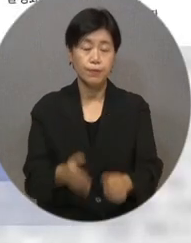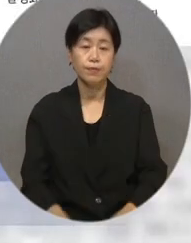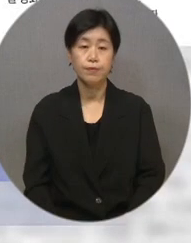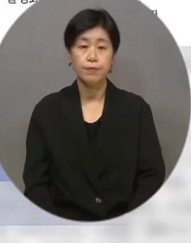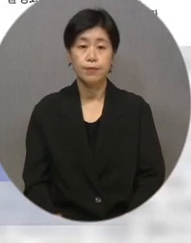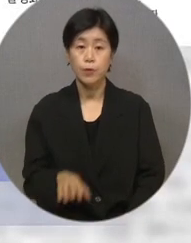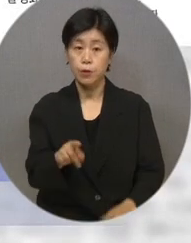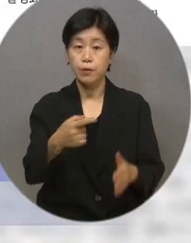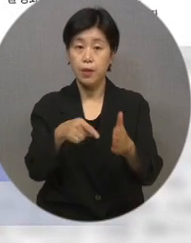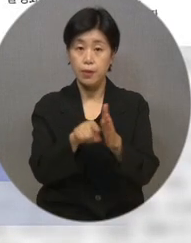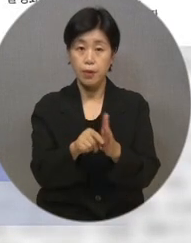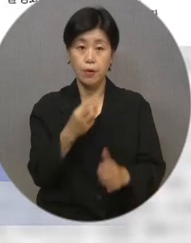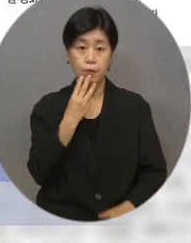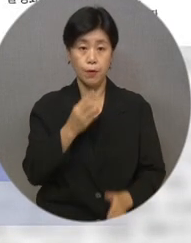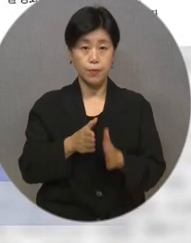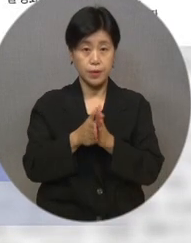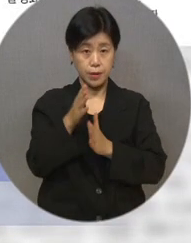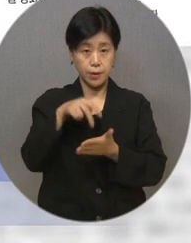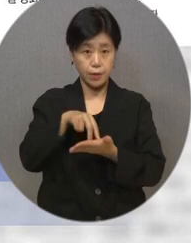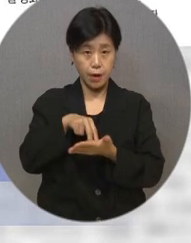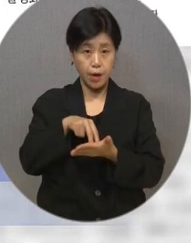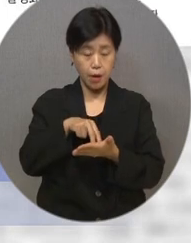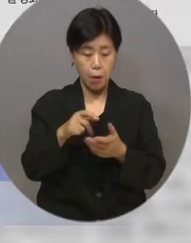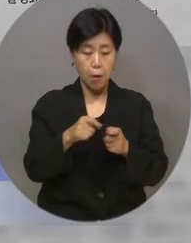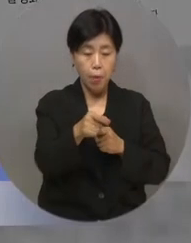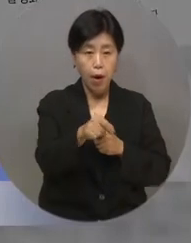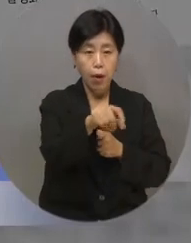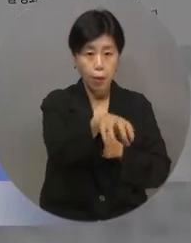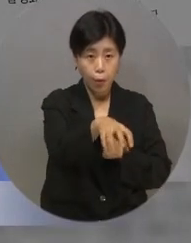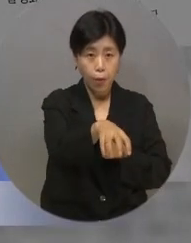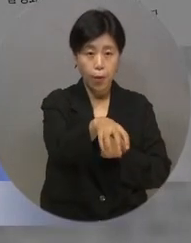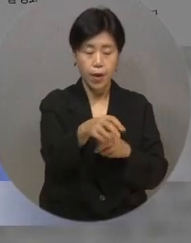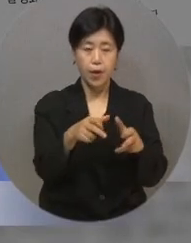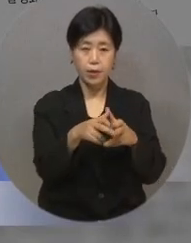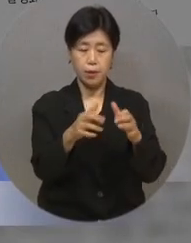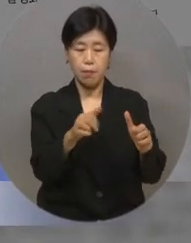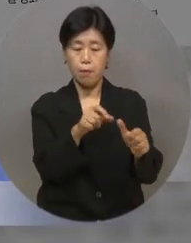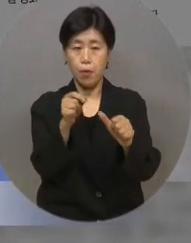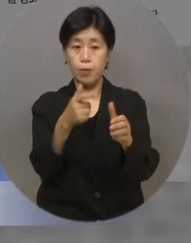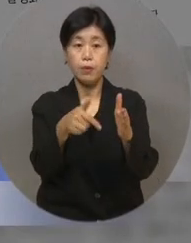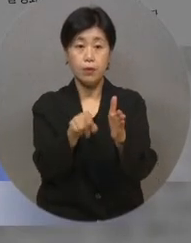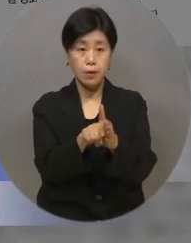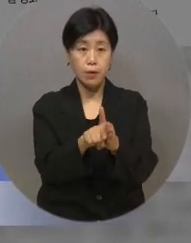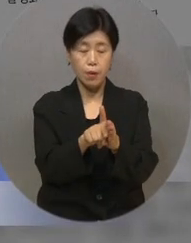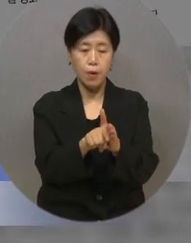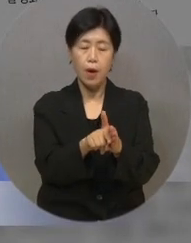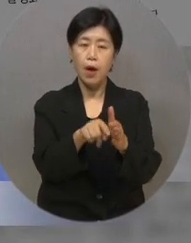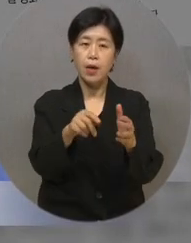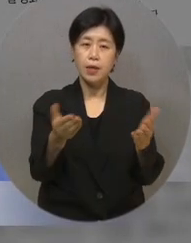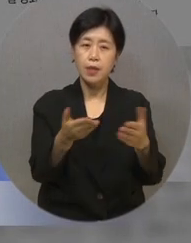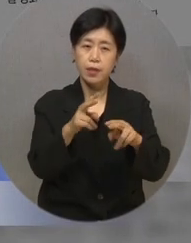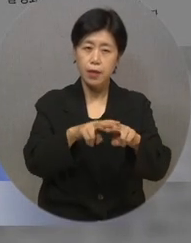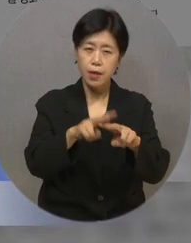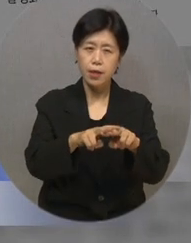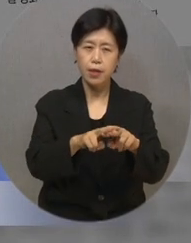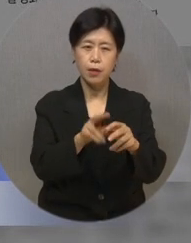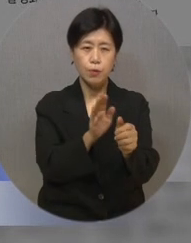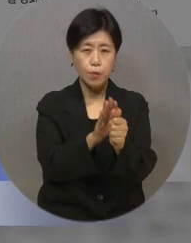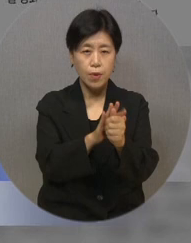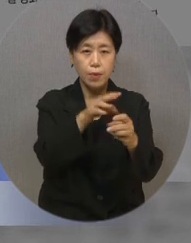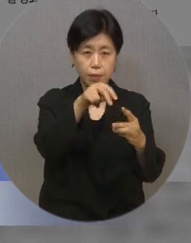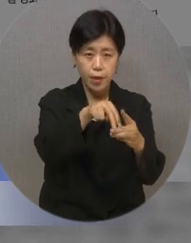추진합니다이를 위해 서울시는 투자 출연 기간에 장애인 고용증진을 위해 장애인 일자리 통합지원센터